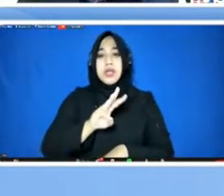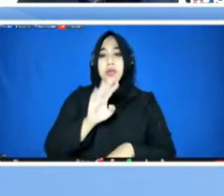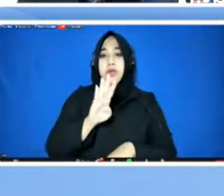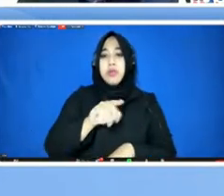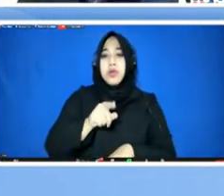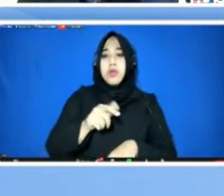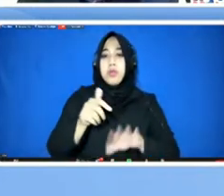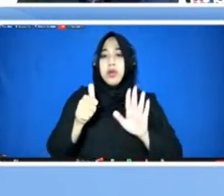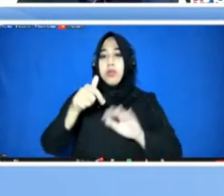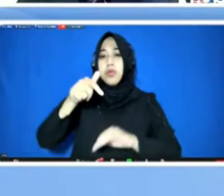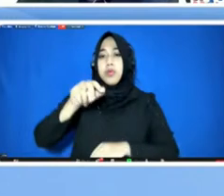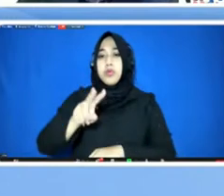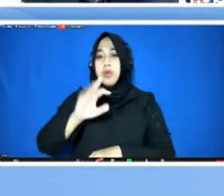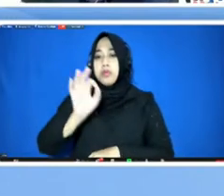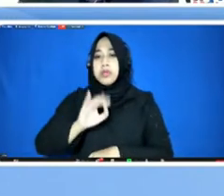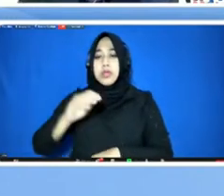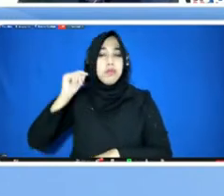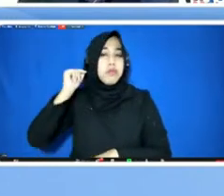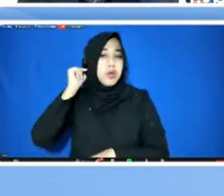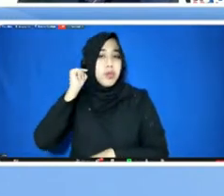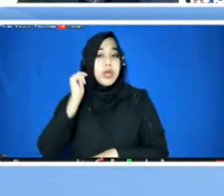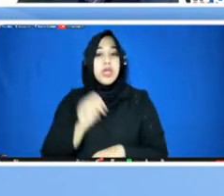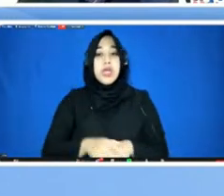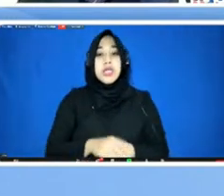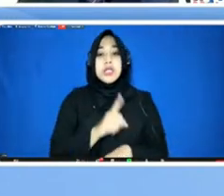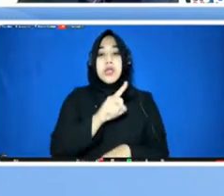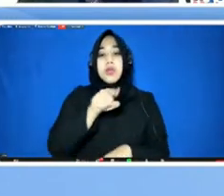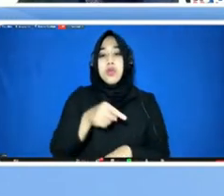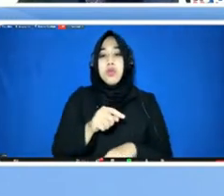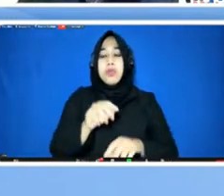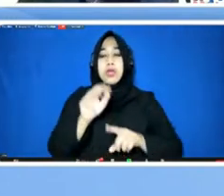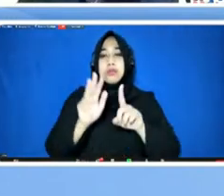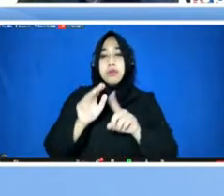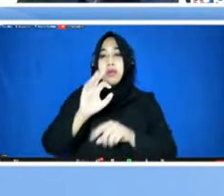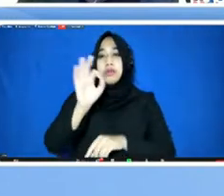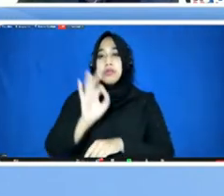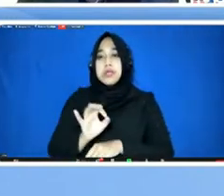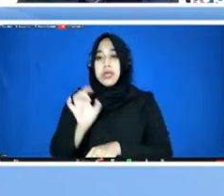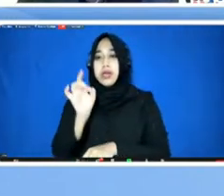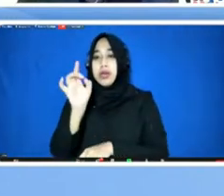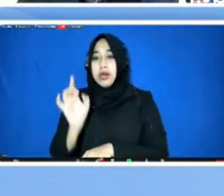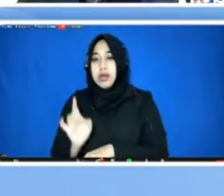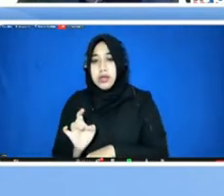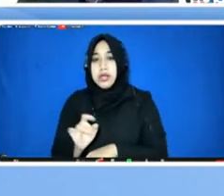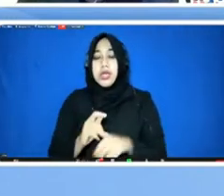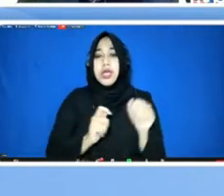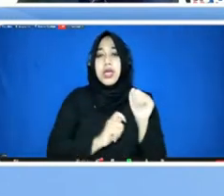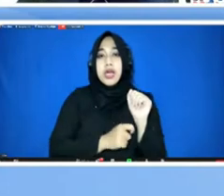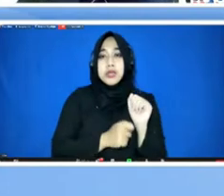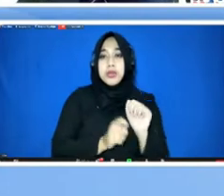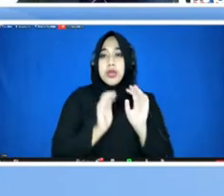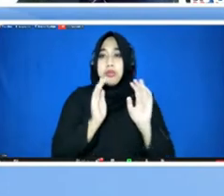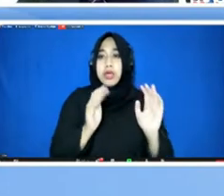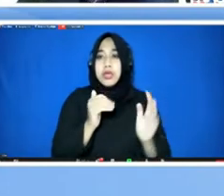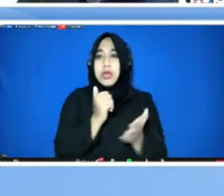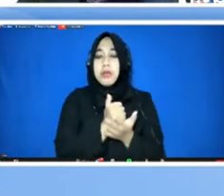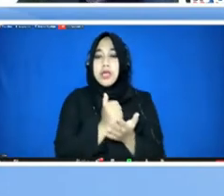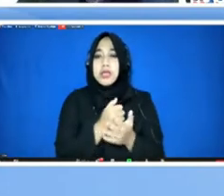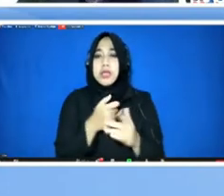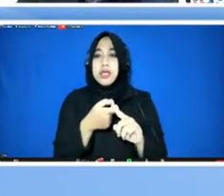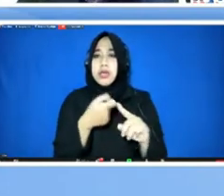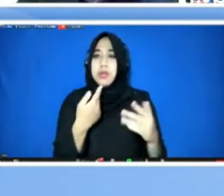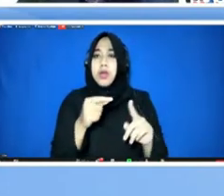34,92% perempuan, dan 1,19% lainnya. Dan responden yang paling banyak berasal dari